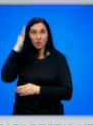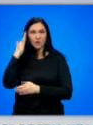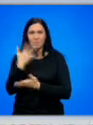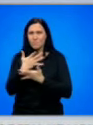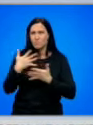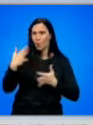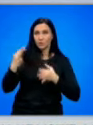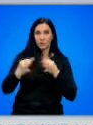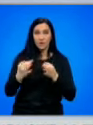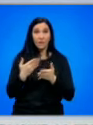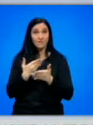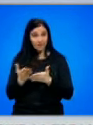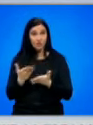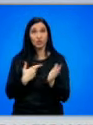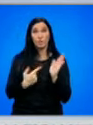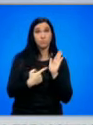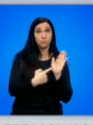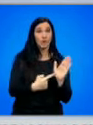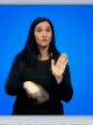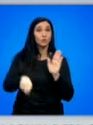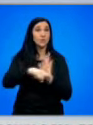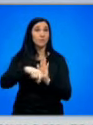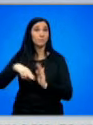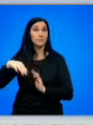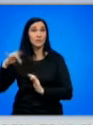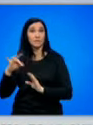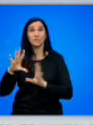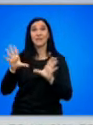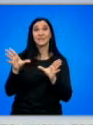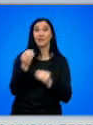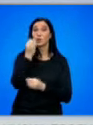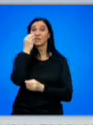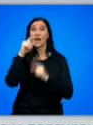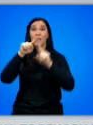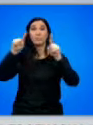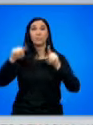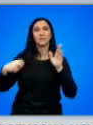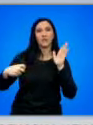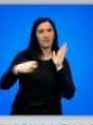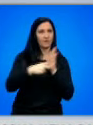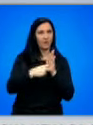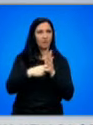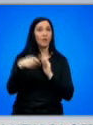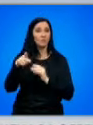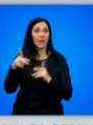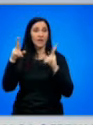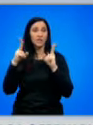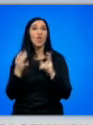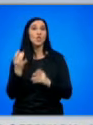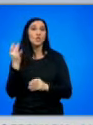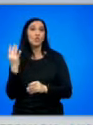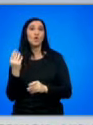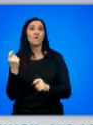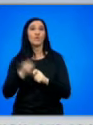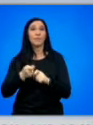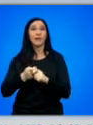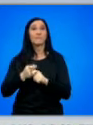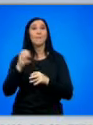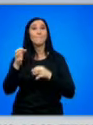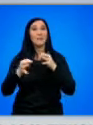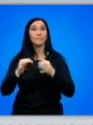много заразени вече ще представят отрицателен PCR заедно с зеления си сертификат. Това реши и новосформирания